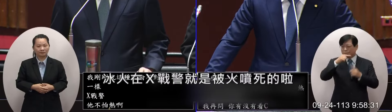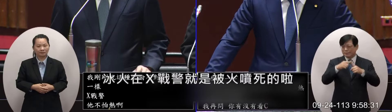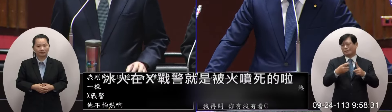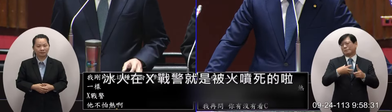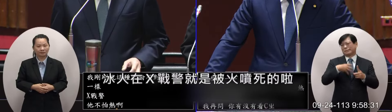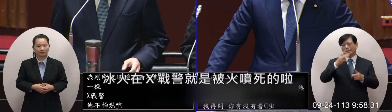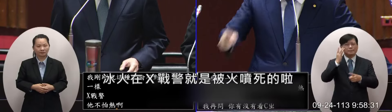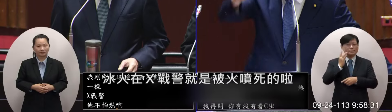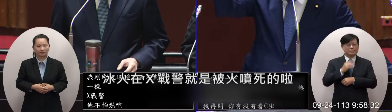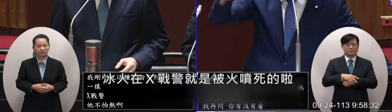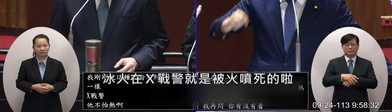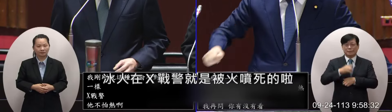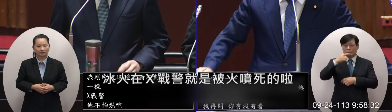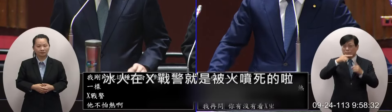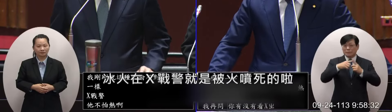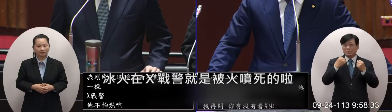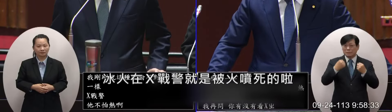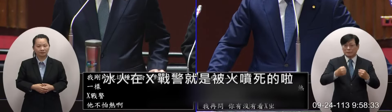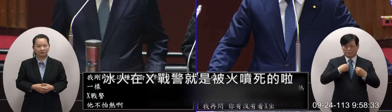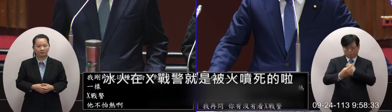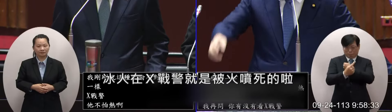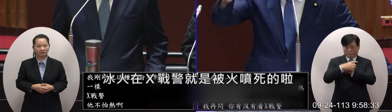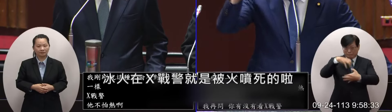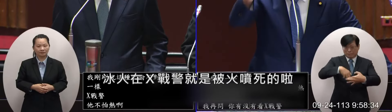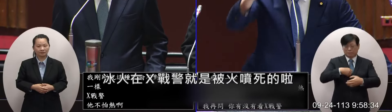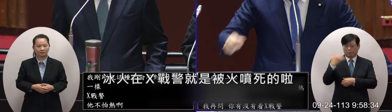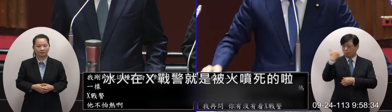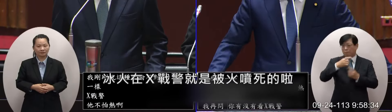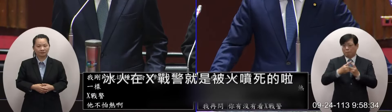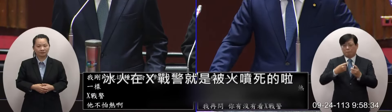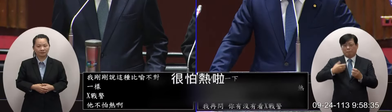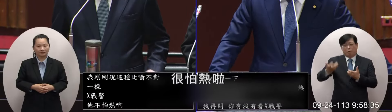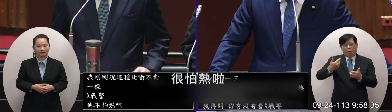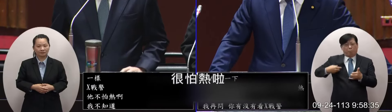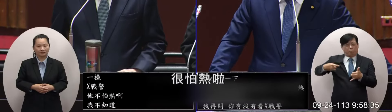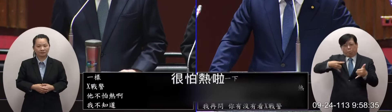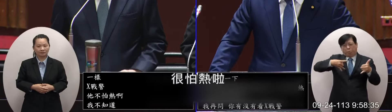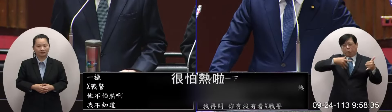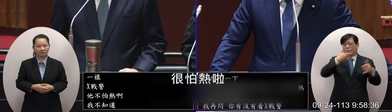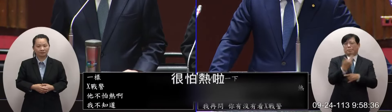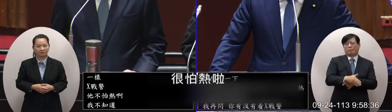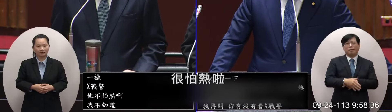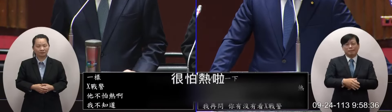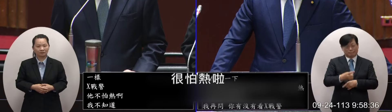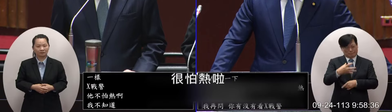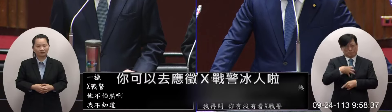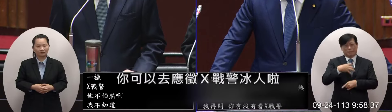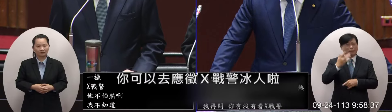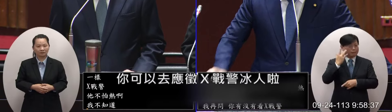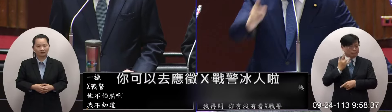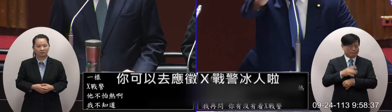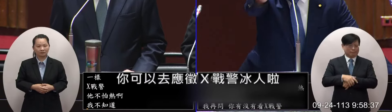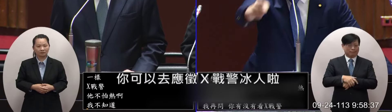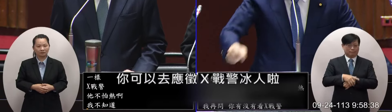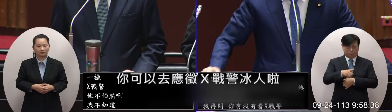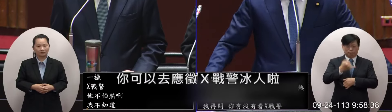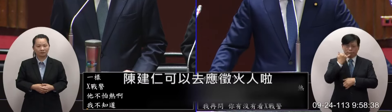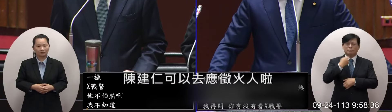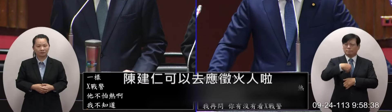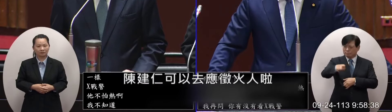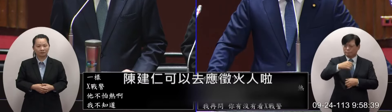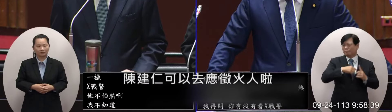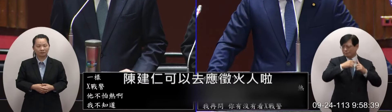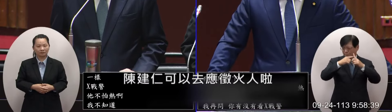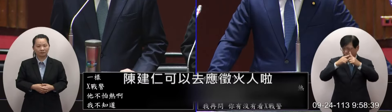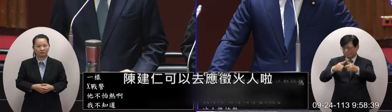怕热啦。冰人在一集 X 战里面就是被火喷死的啦，好，很怕热啦。你可以去应征